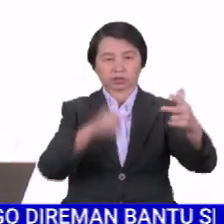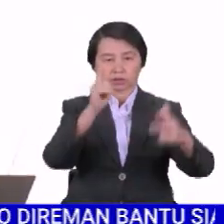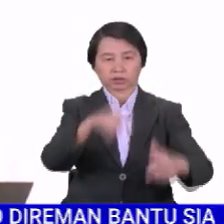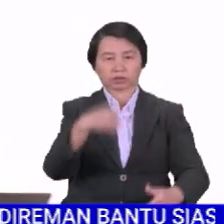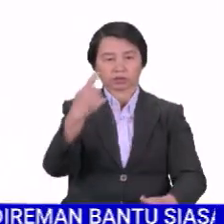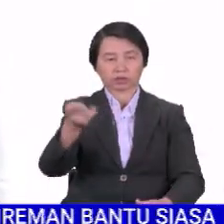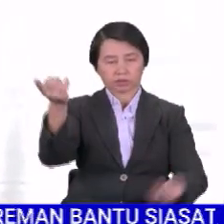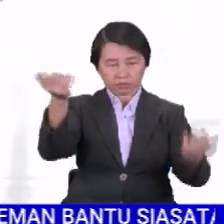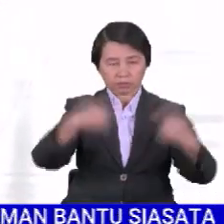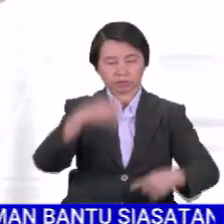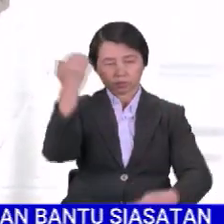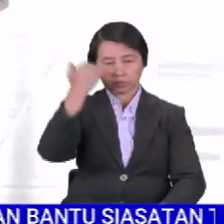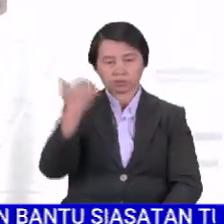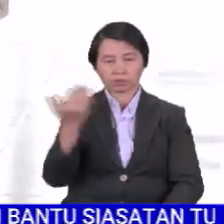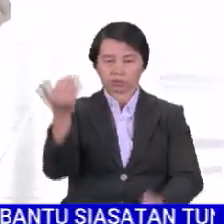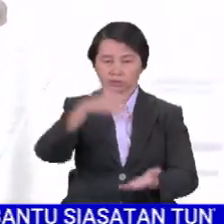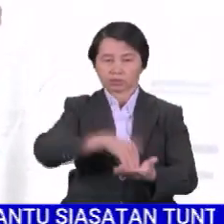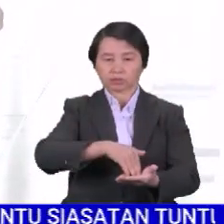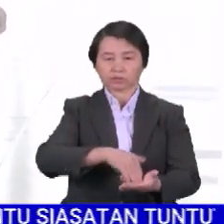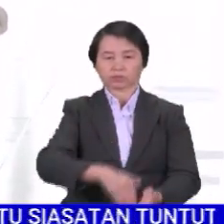sebutan semula kes